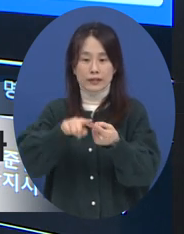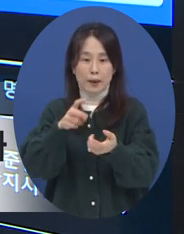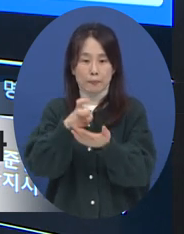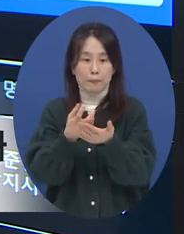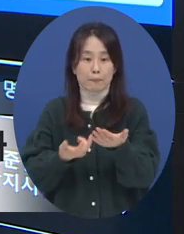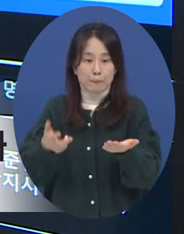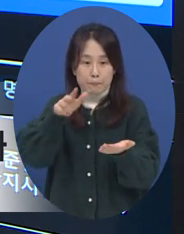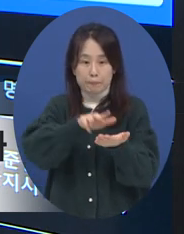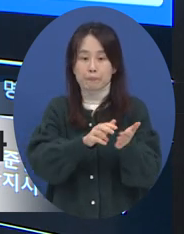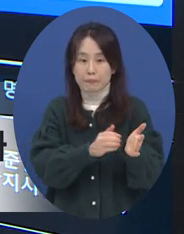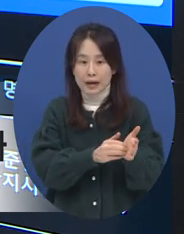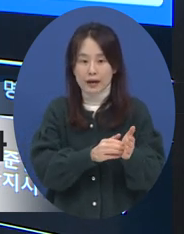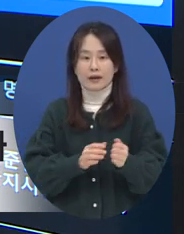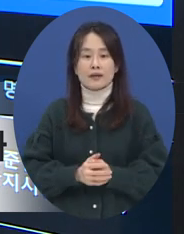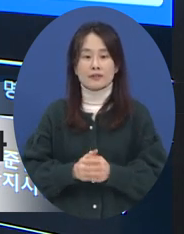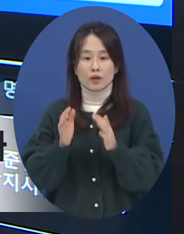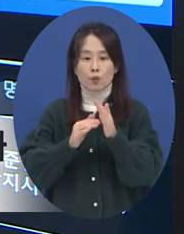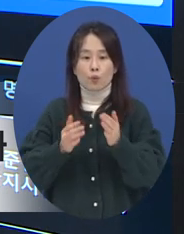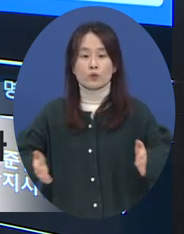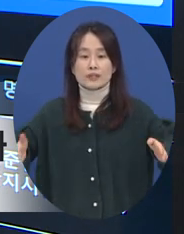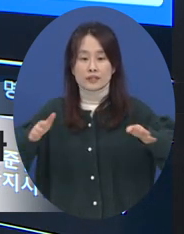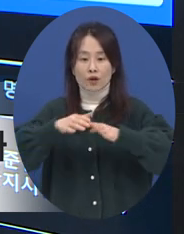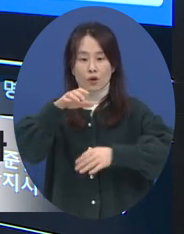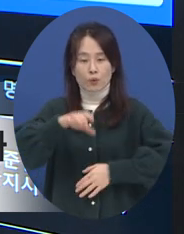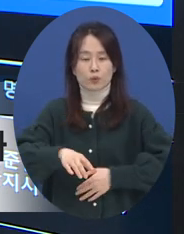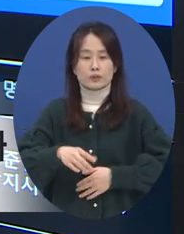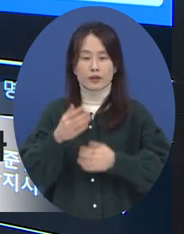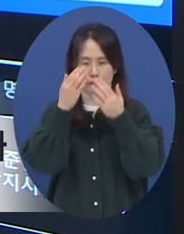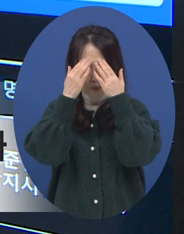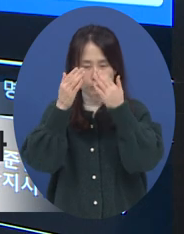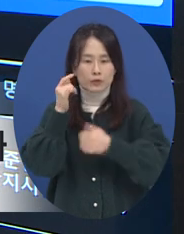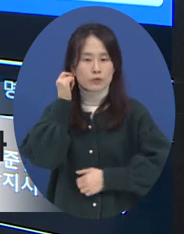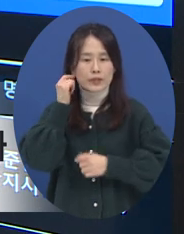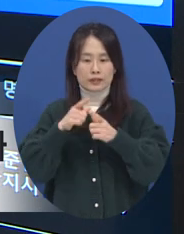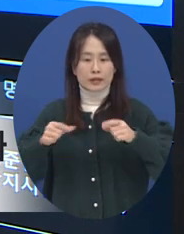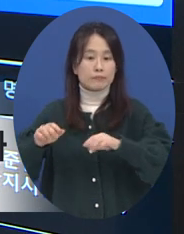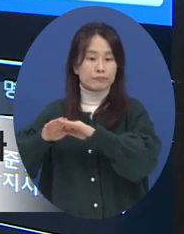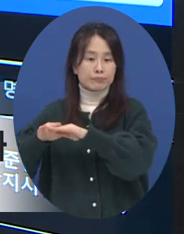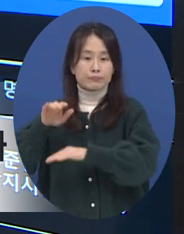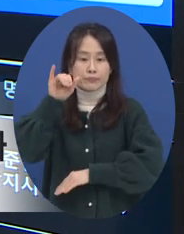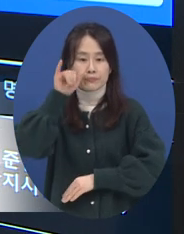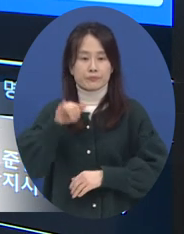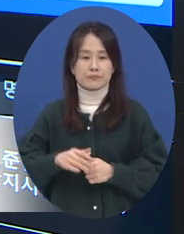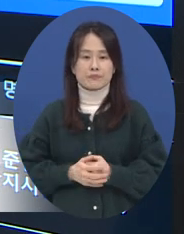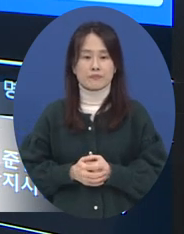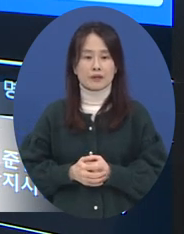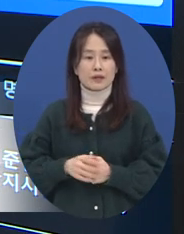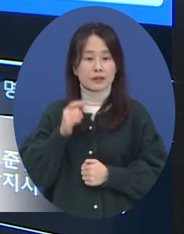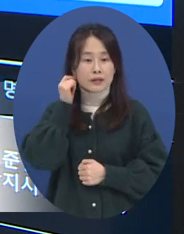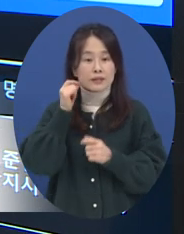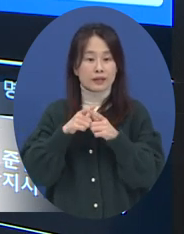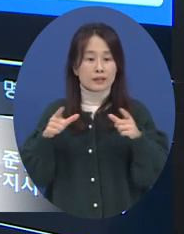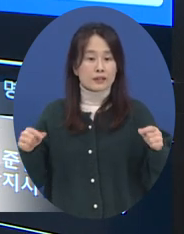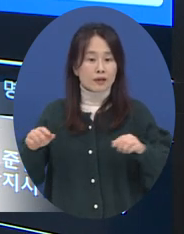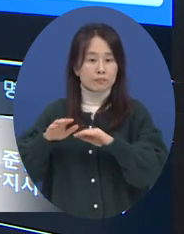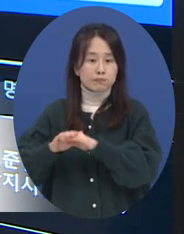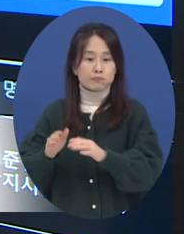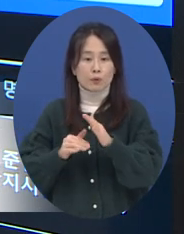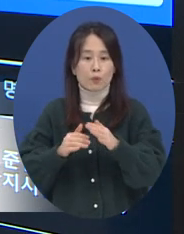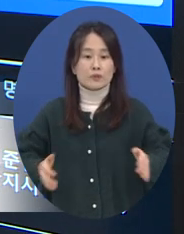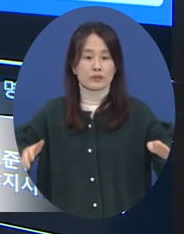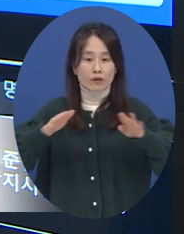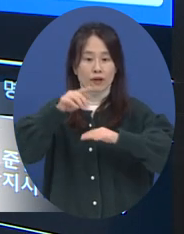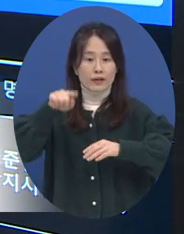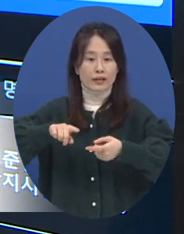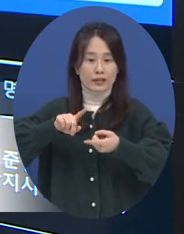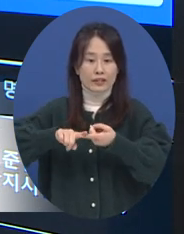조례가 제정되었고, 그 일환으로 공공시설에 무상 생리대를 비치하고 있습니다. 이 생리대가 비치된 공공시설에